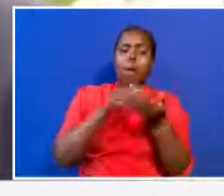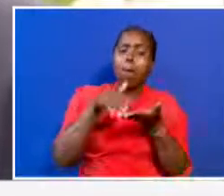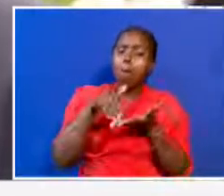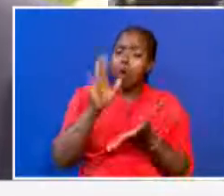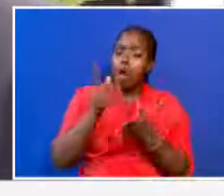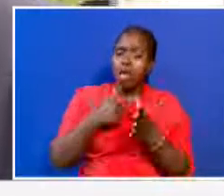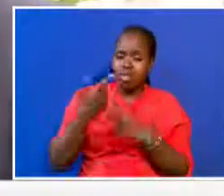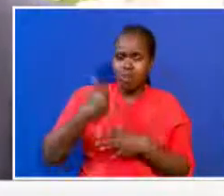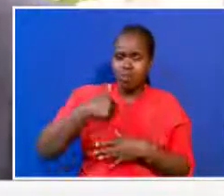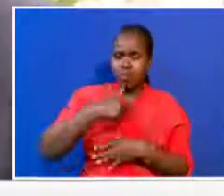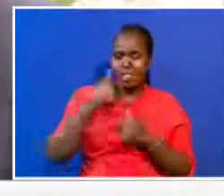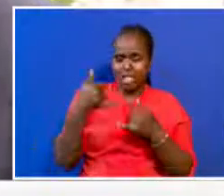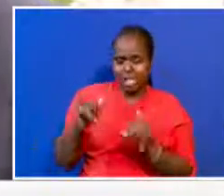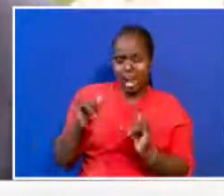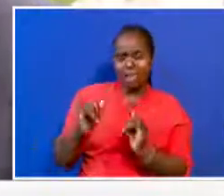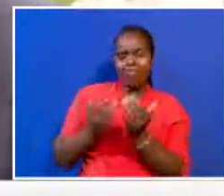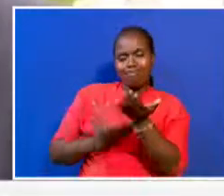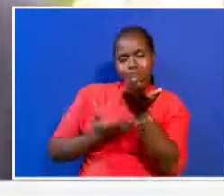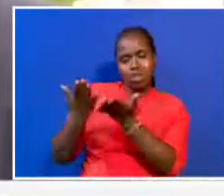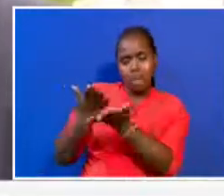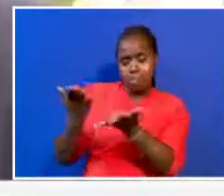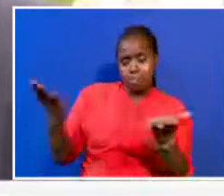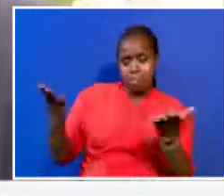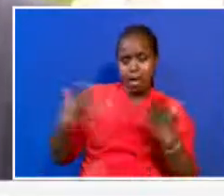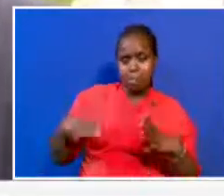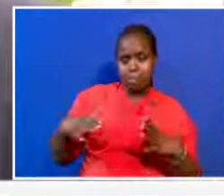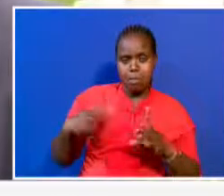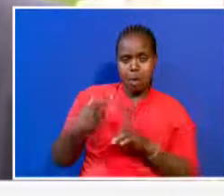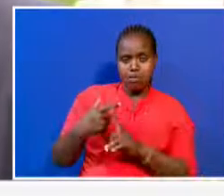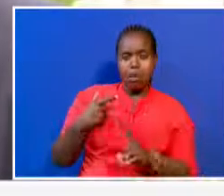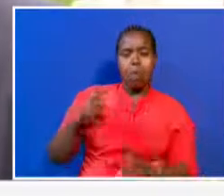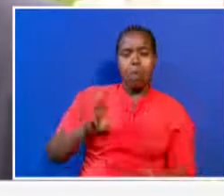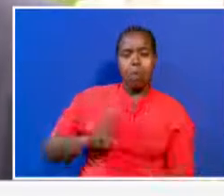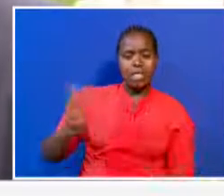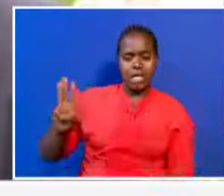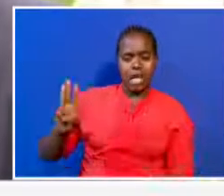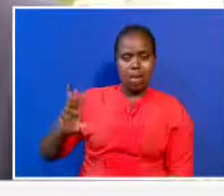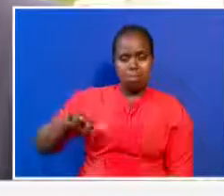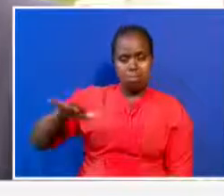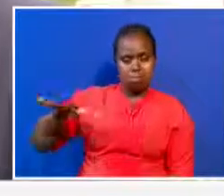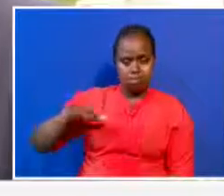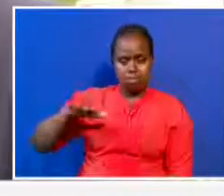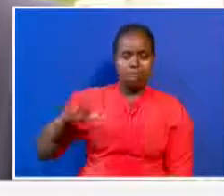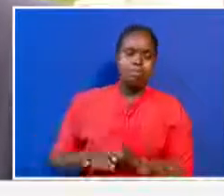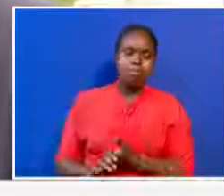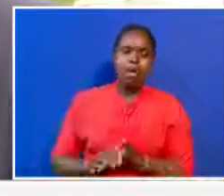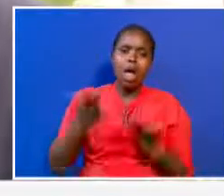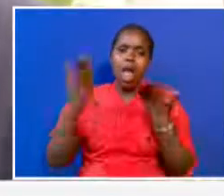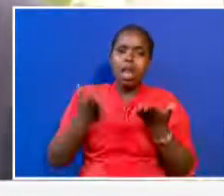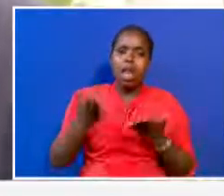zaidi ili tuweze kuhudumia wakazi hao wa eneo hili la magharibi na Nyanza,